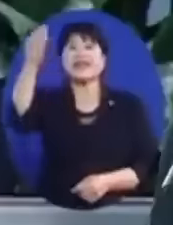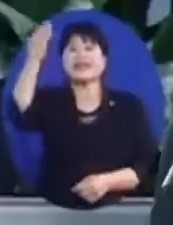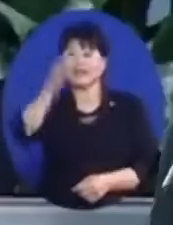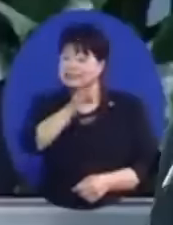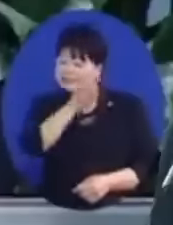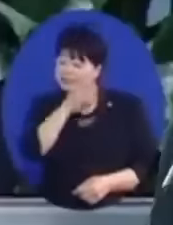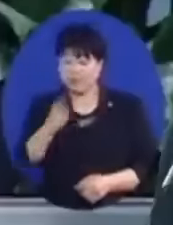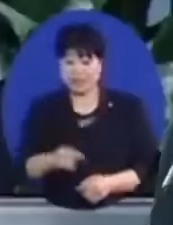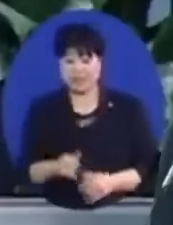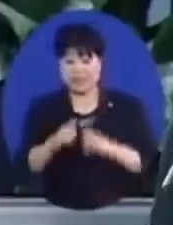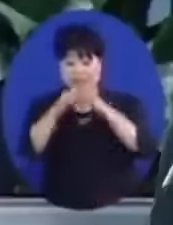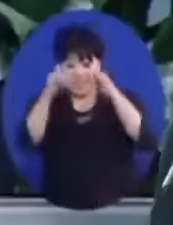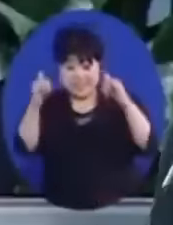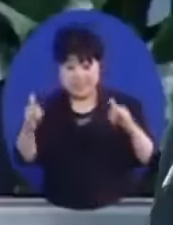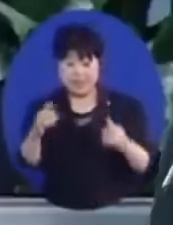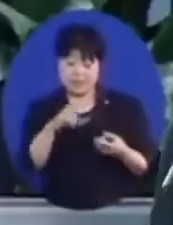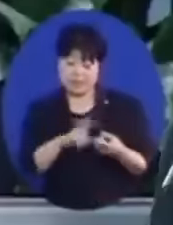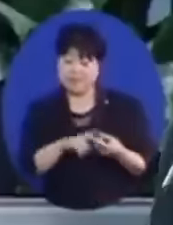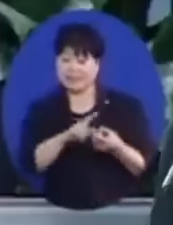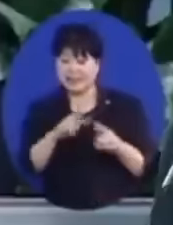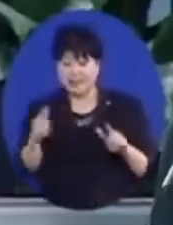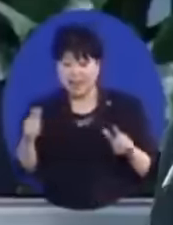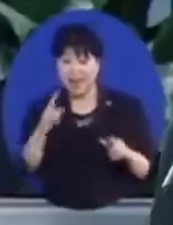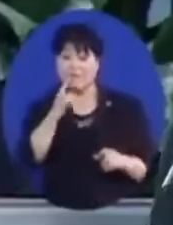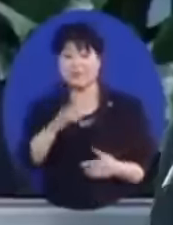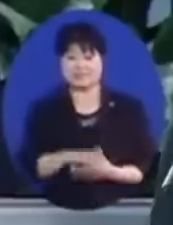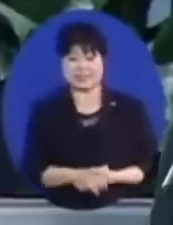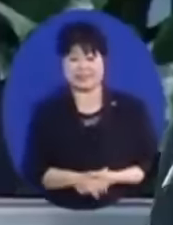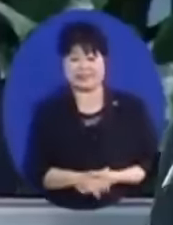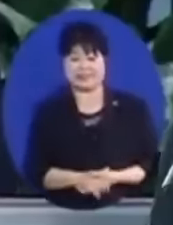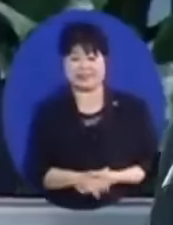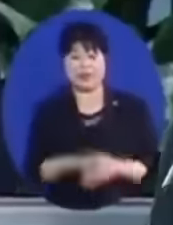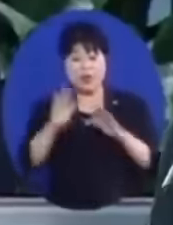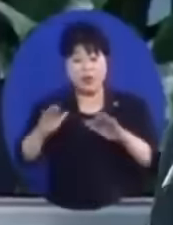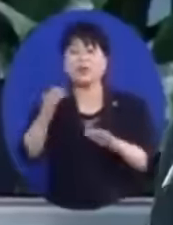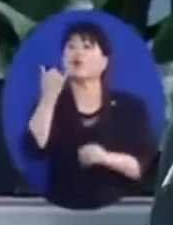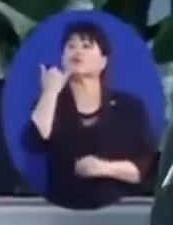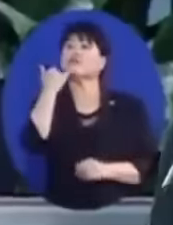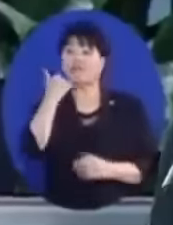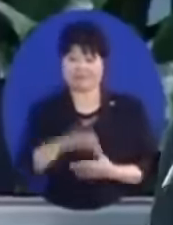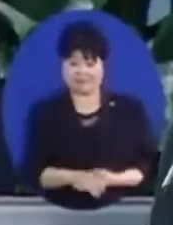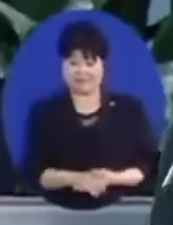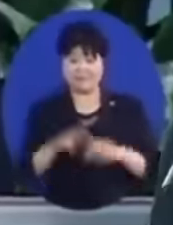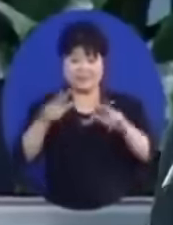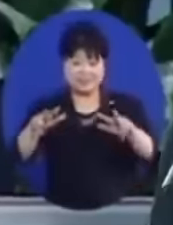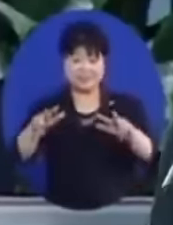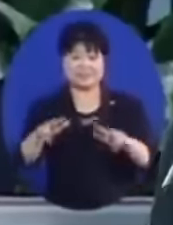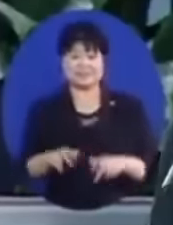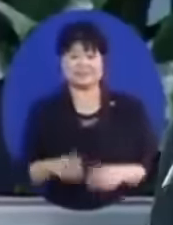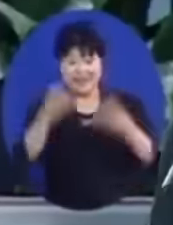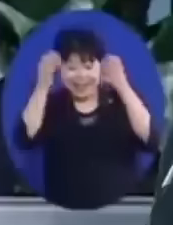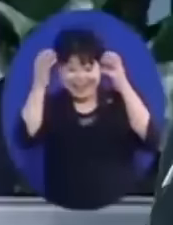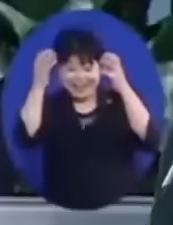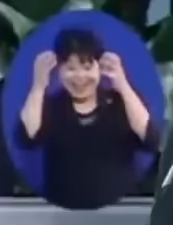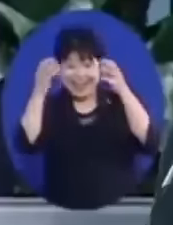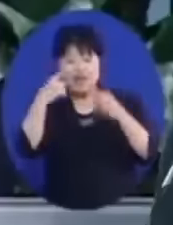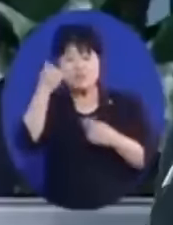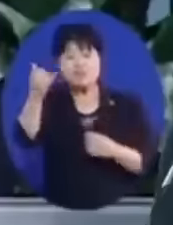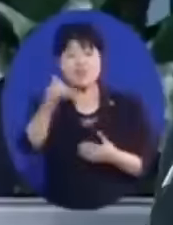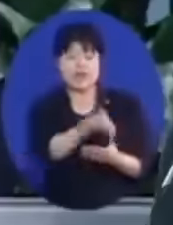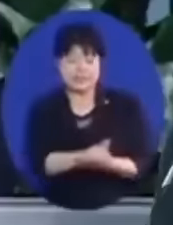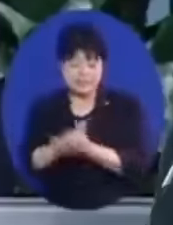없었습니다. 사회적인 유교적인 간섭이 그렇게 된 것입니다. 오늘날은 그렇지 않습니다. 오늘날은 어린아이는